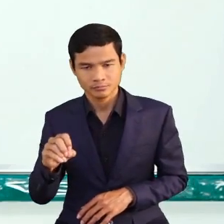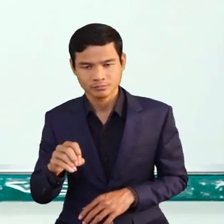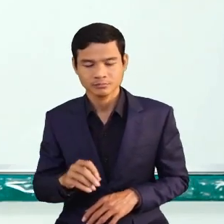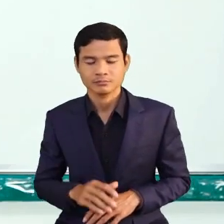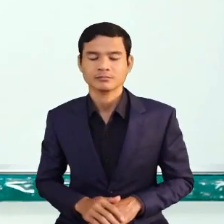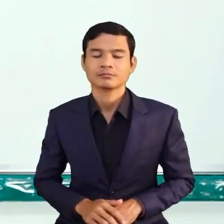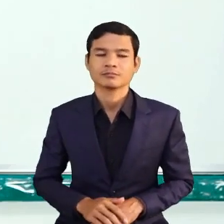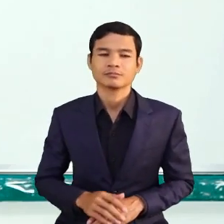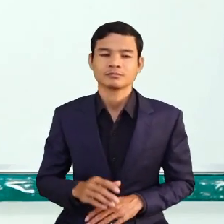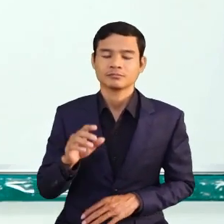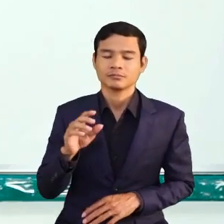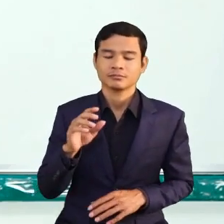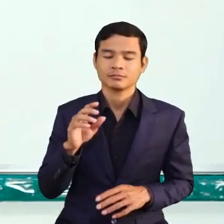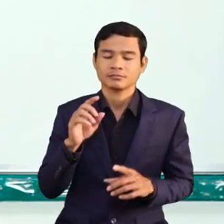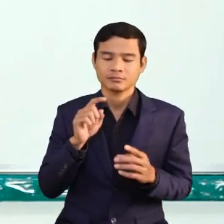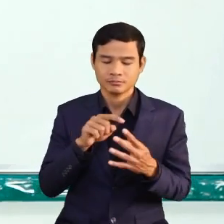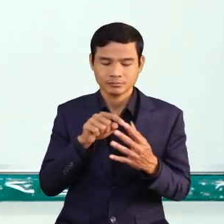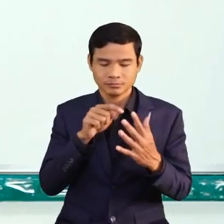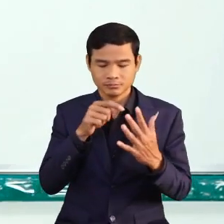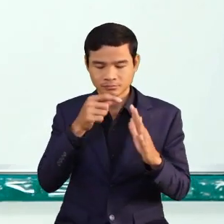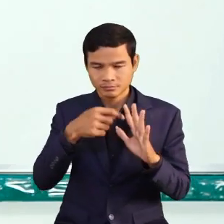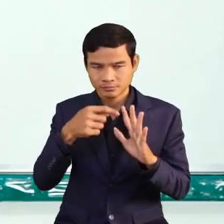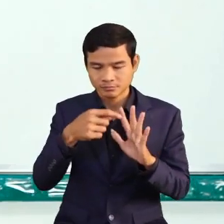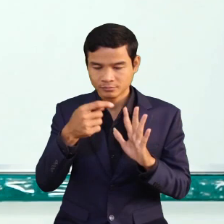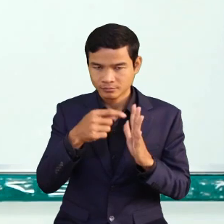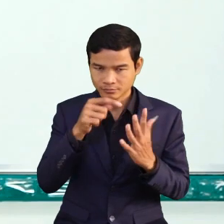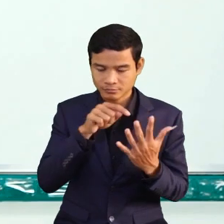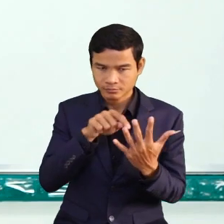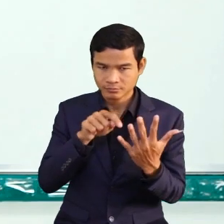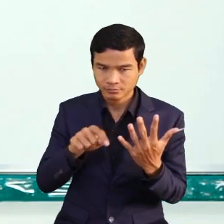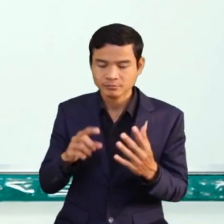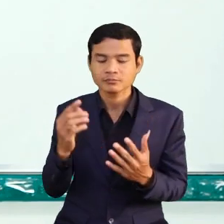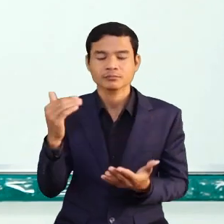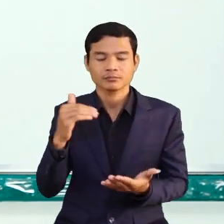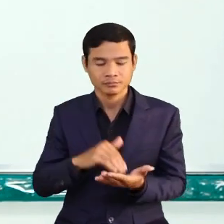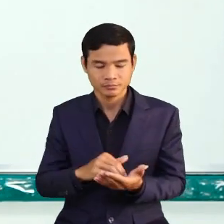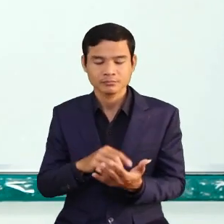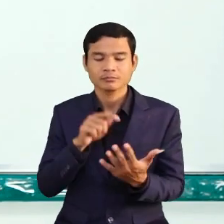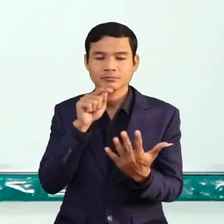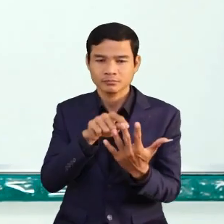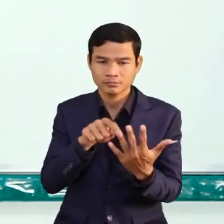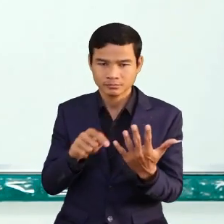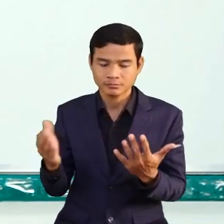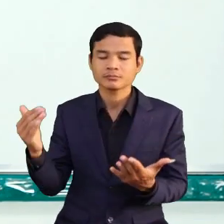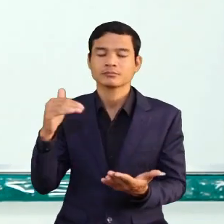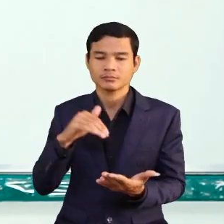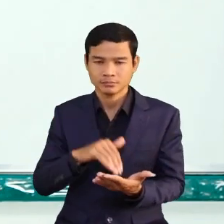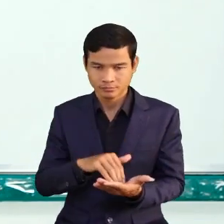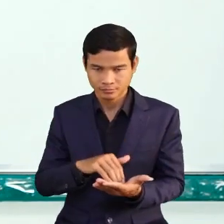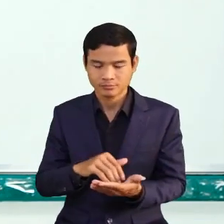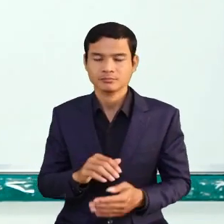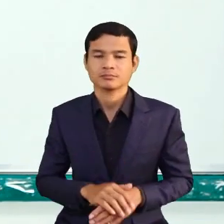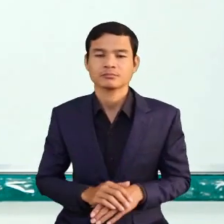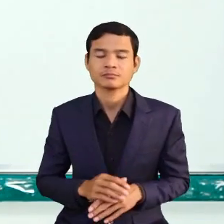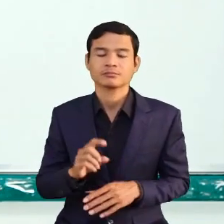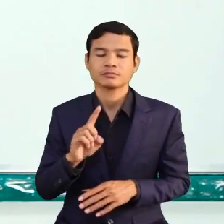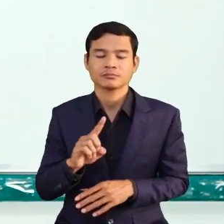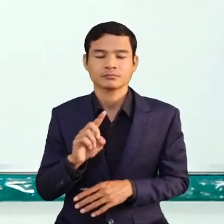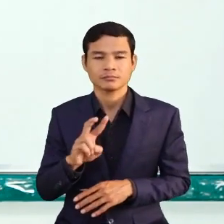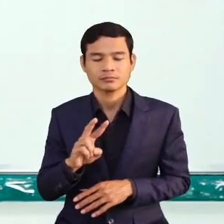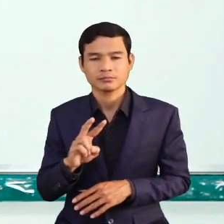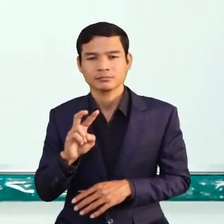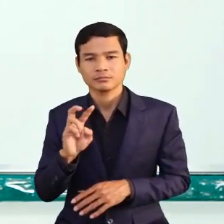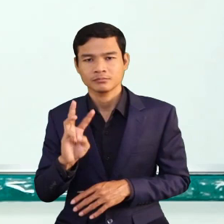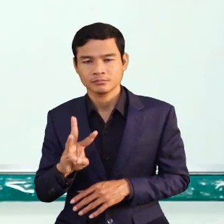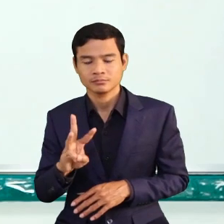đọc rộp mà đòn tiền rộp mà đòn tiền muối